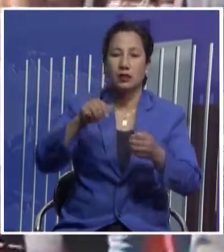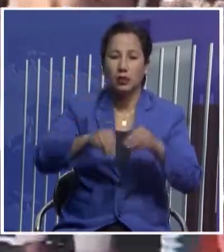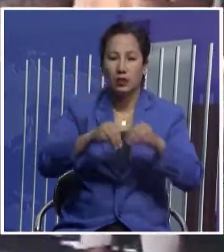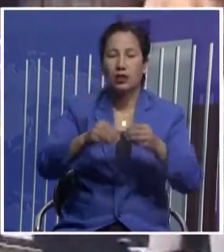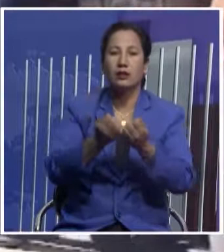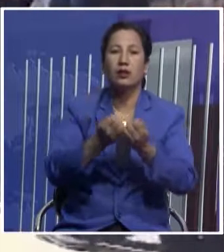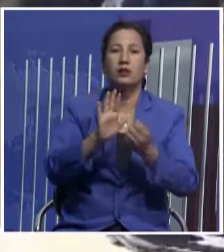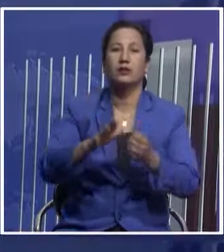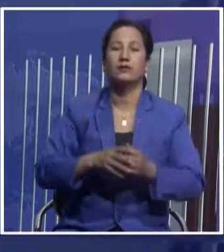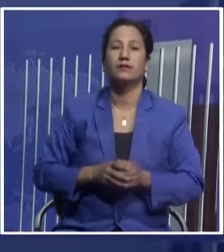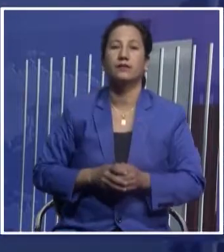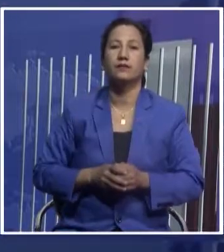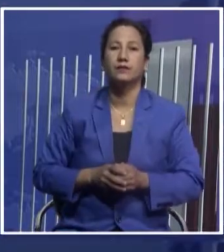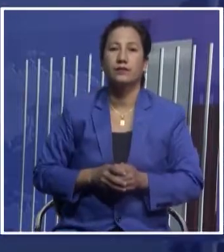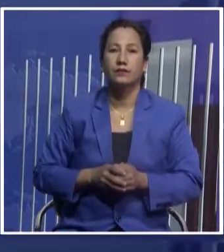गर्नेछन्